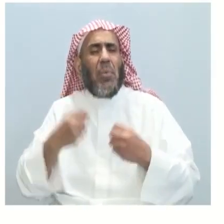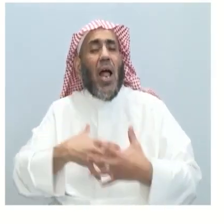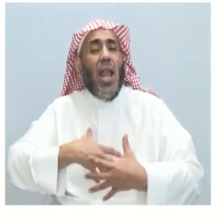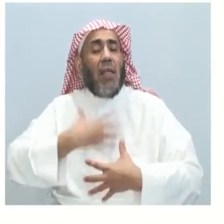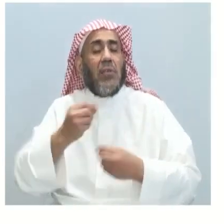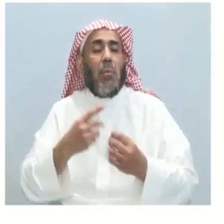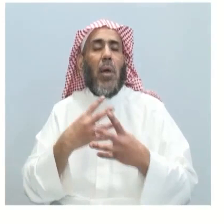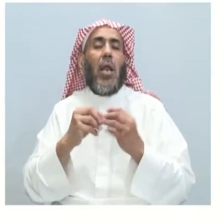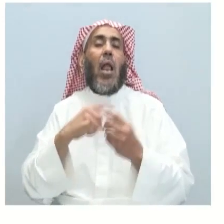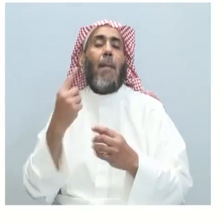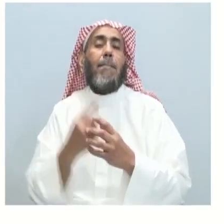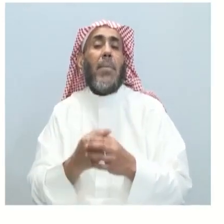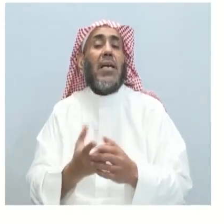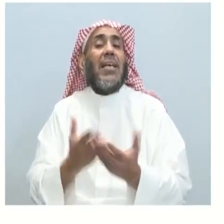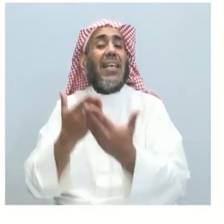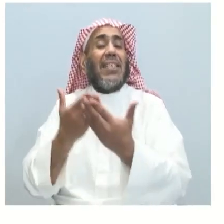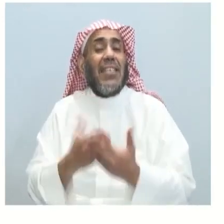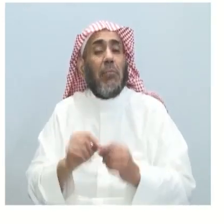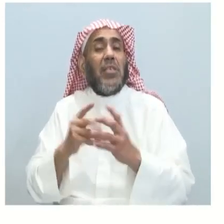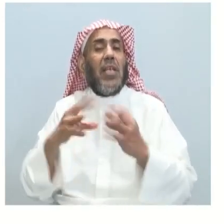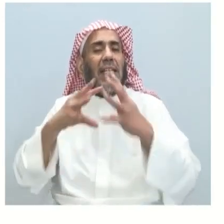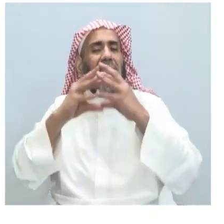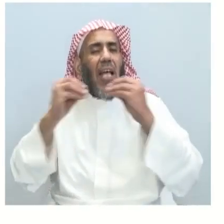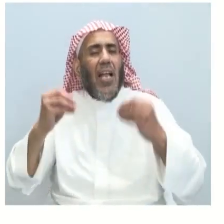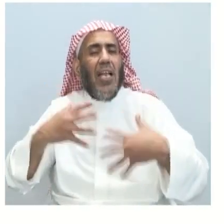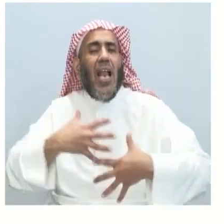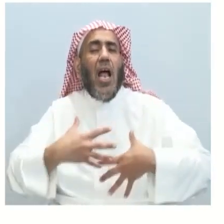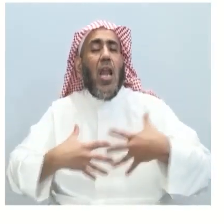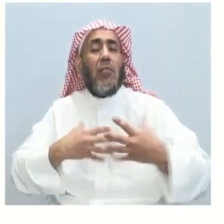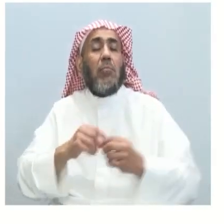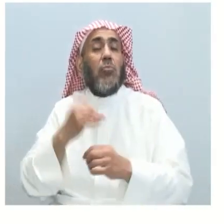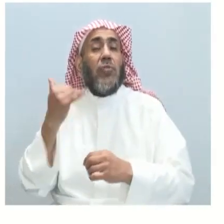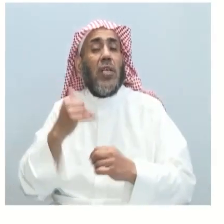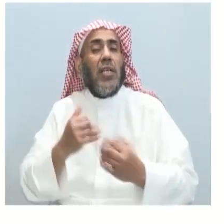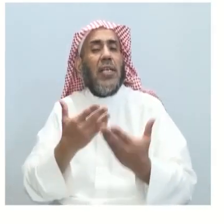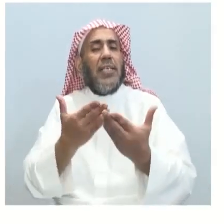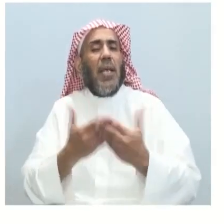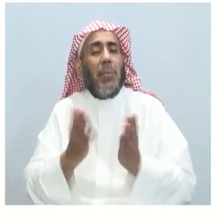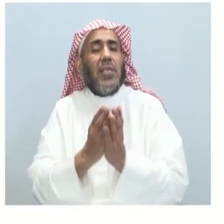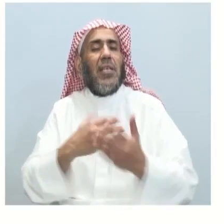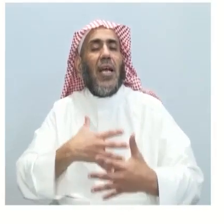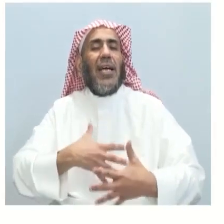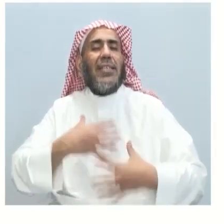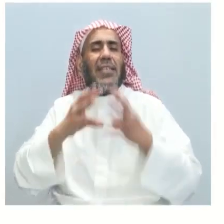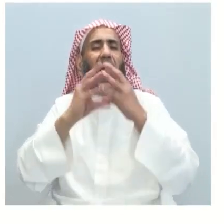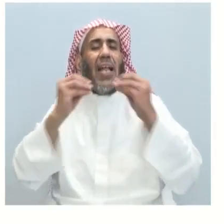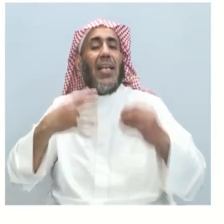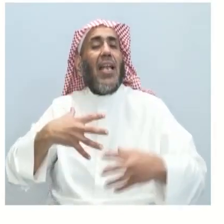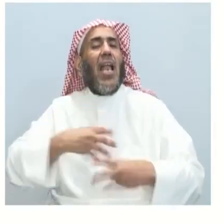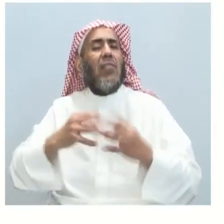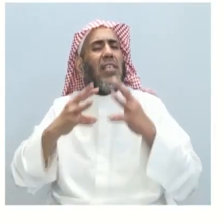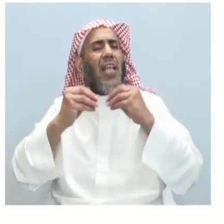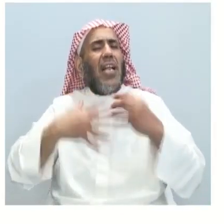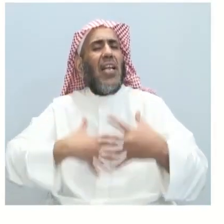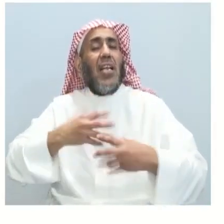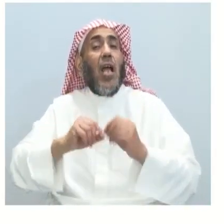بمعناها العام الاستعانه بمدرسه التحليل نفسي ايضا هم من ضمن سماتهم الاستعانه مدرسه التحليل نفسي طبعا مدرسه التحليل نفسي تقول